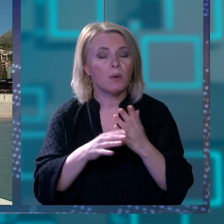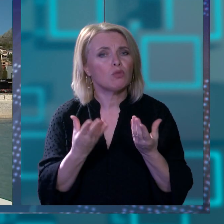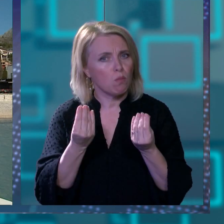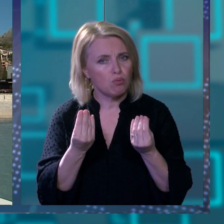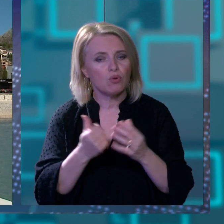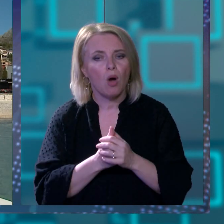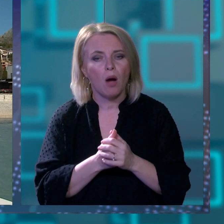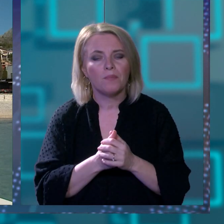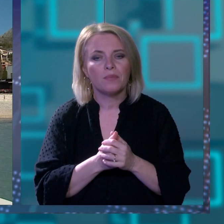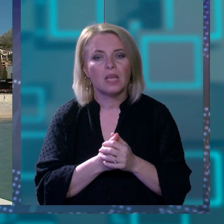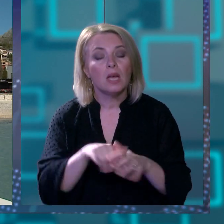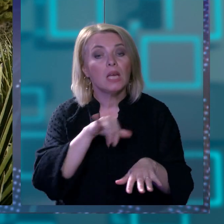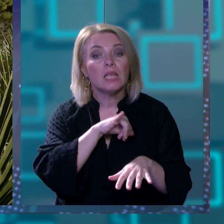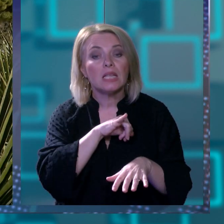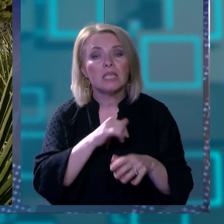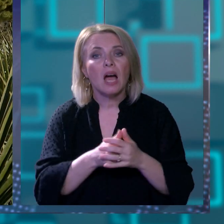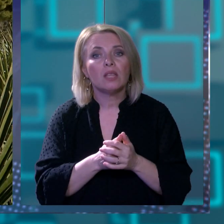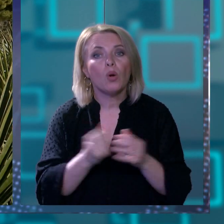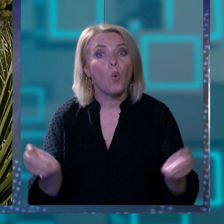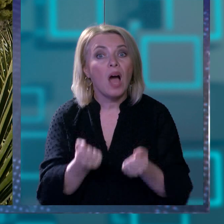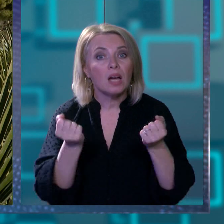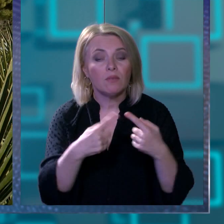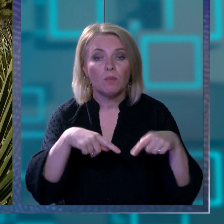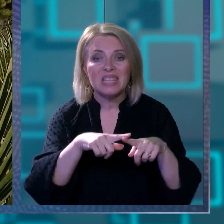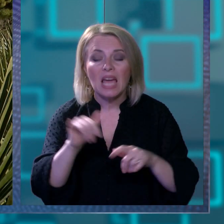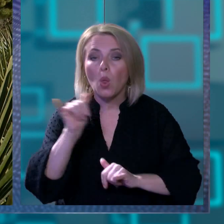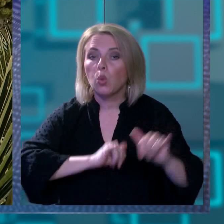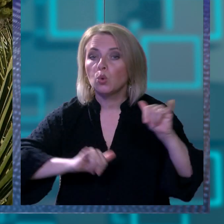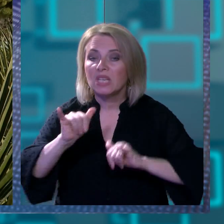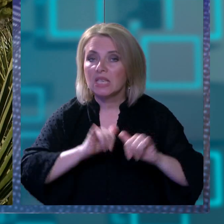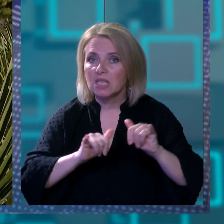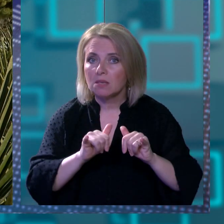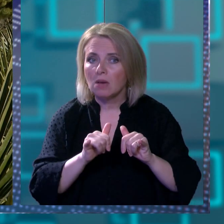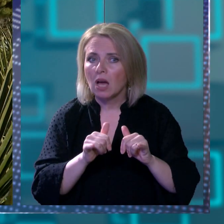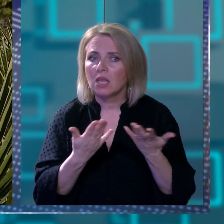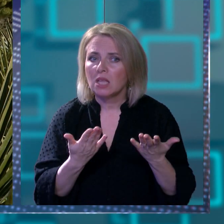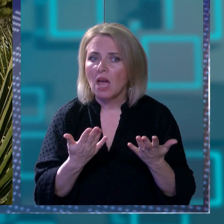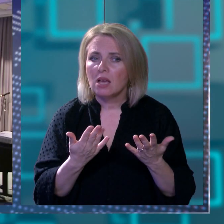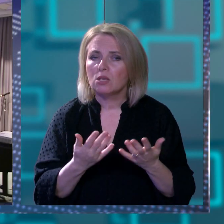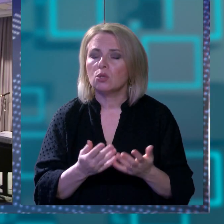pomažemo jako puno, a interesantno je u aktivnom dijelu turizma gdje su